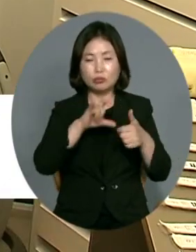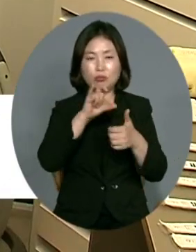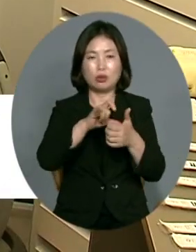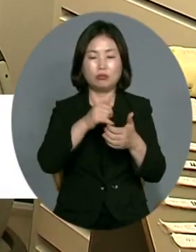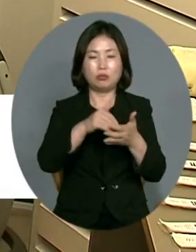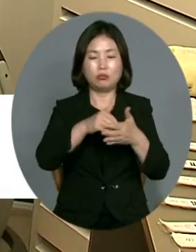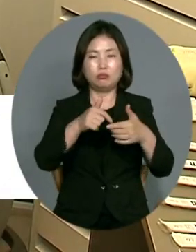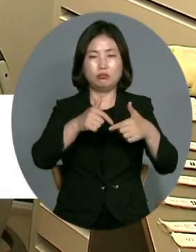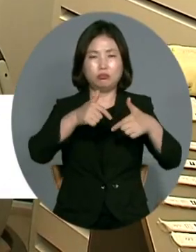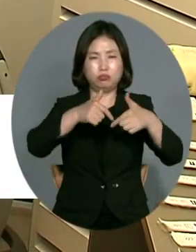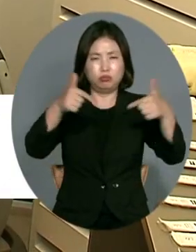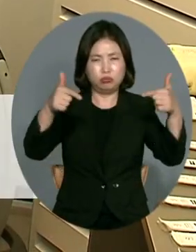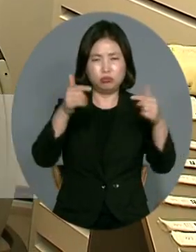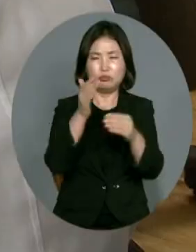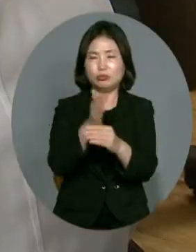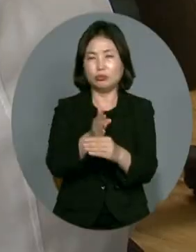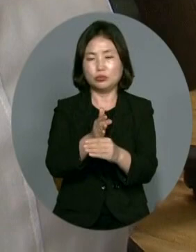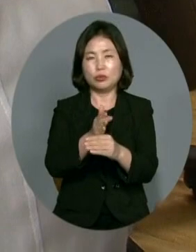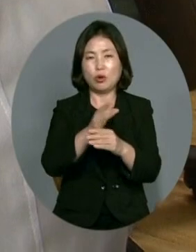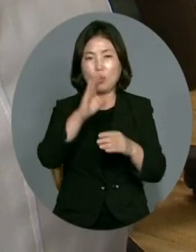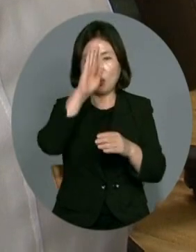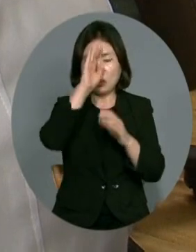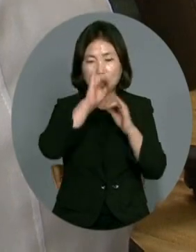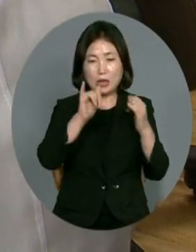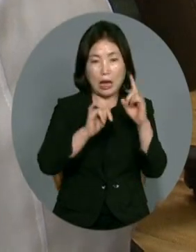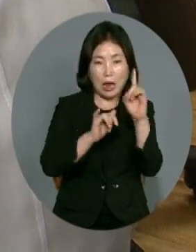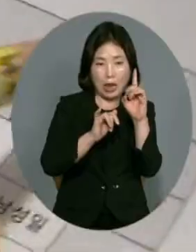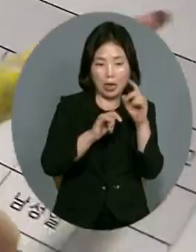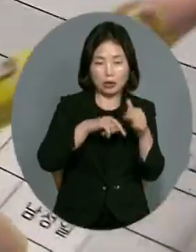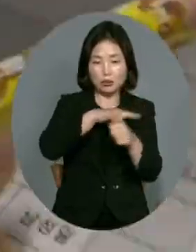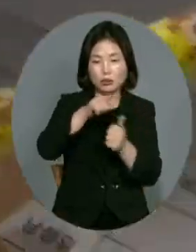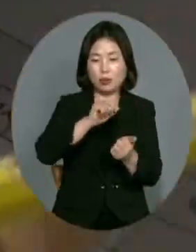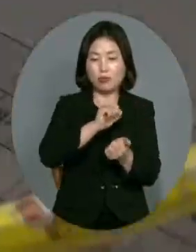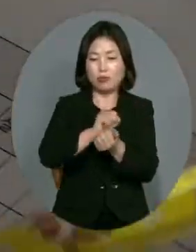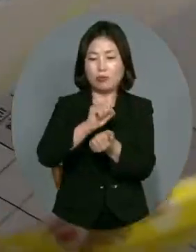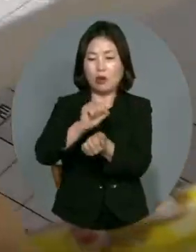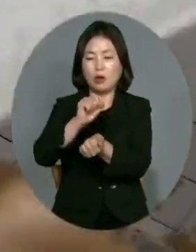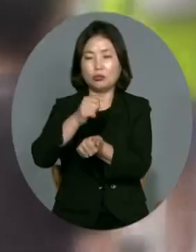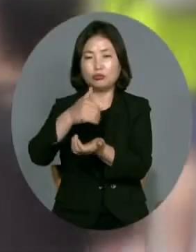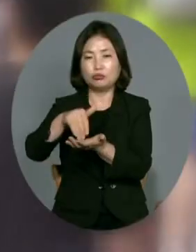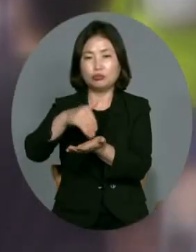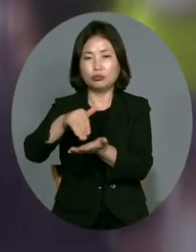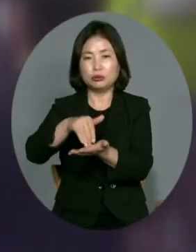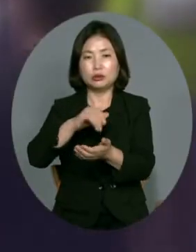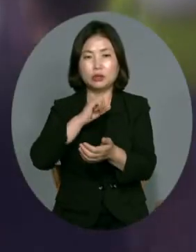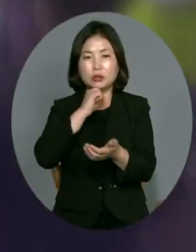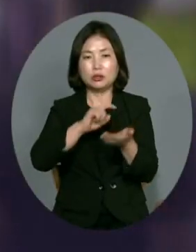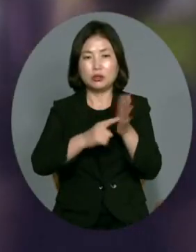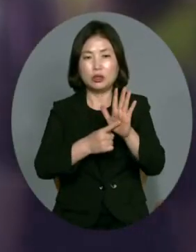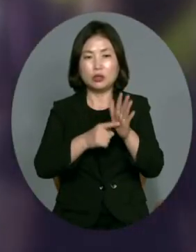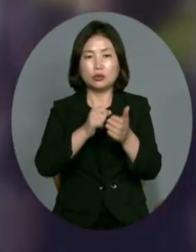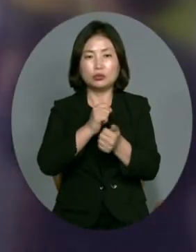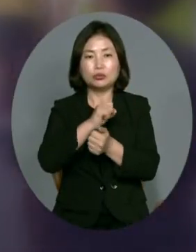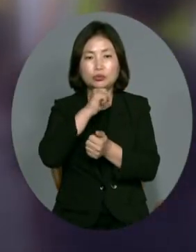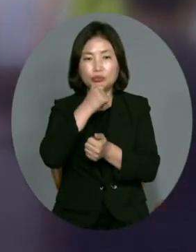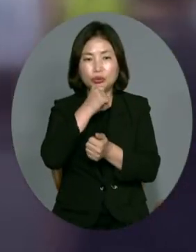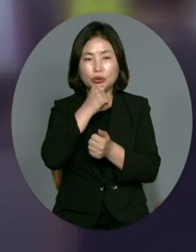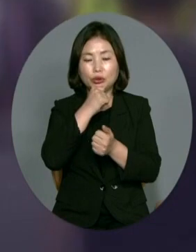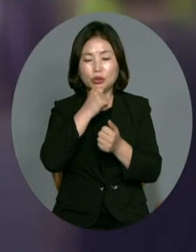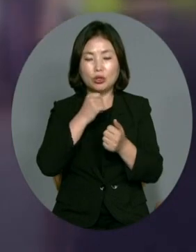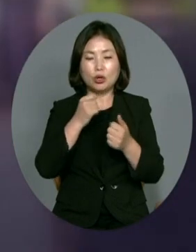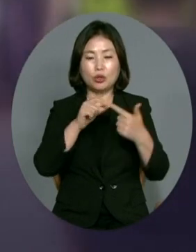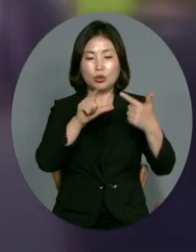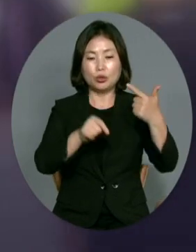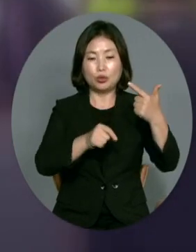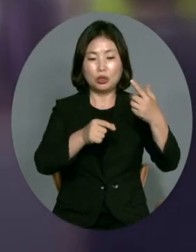유행 증가세가 강해지고 있습니다. 환자 한 명이 주변 사람 몇 명을 감염시키는지 나타내는 감염 재생산 지수가